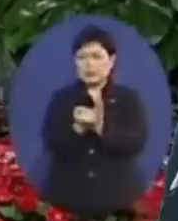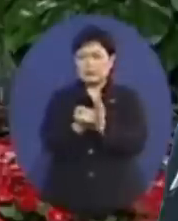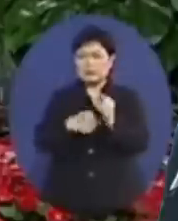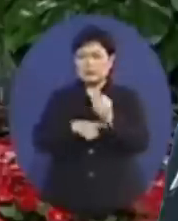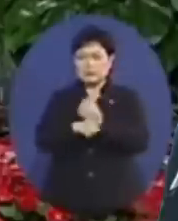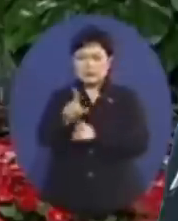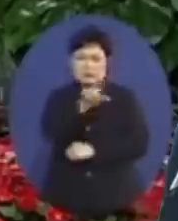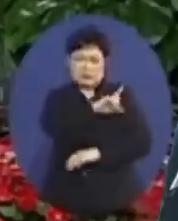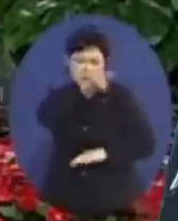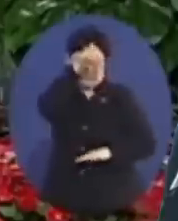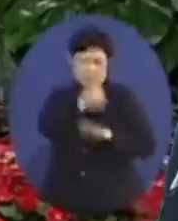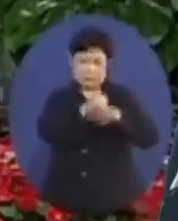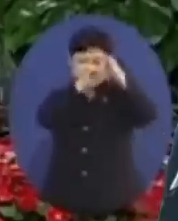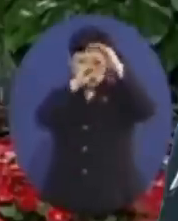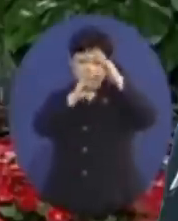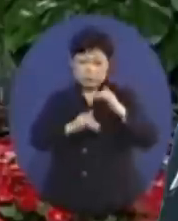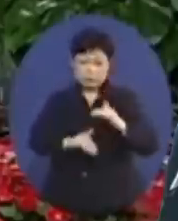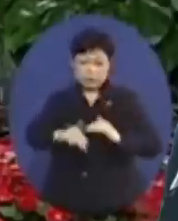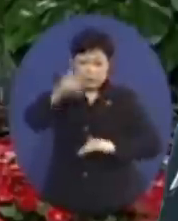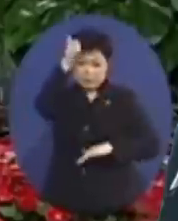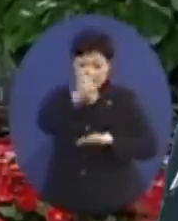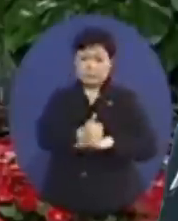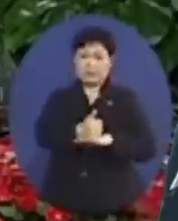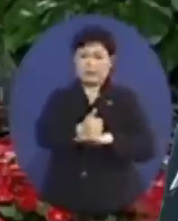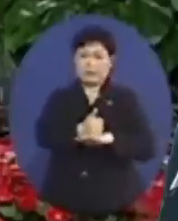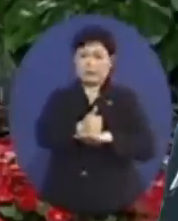제일 마지막 순서에 십자가에 못 박히는